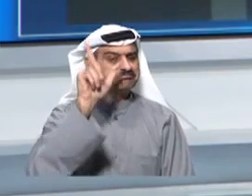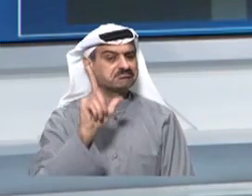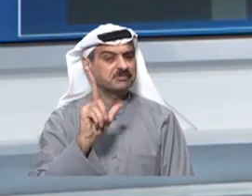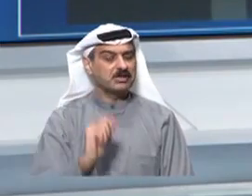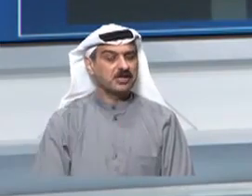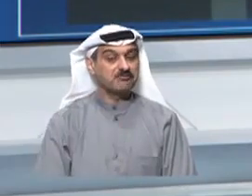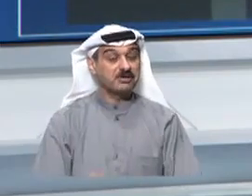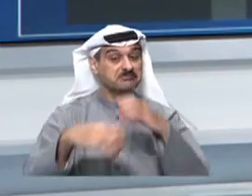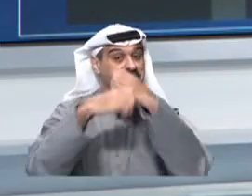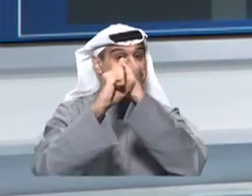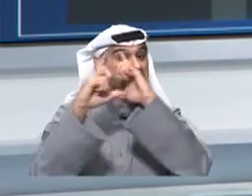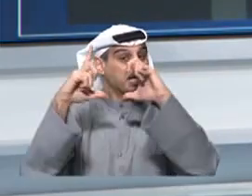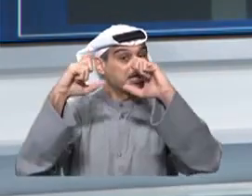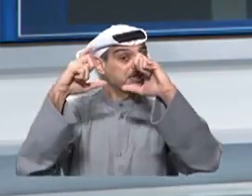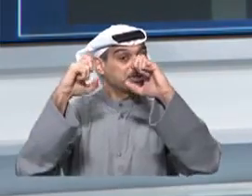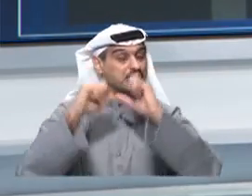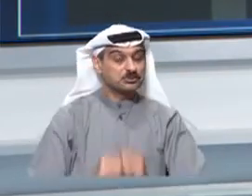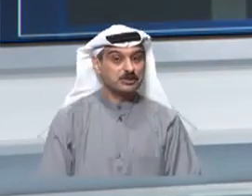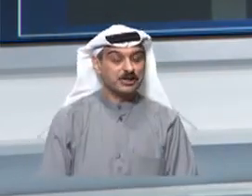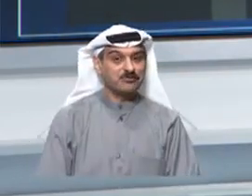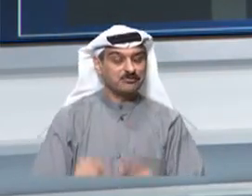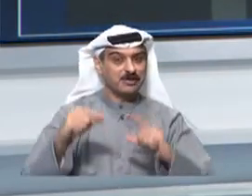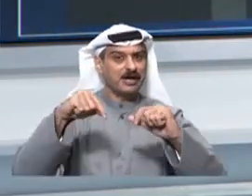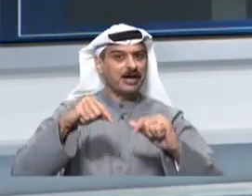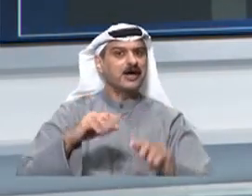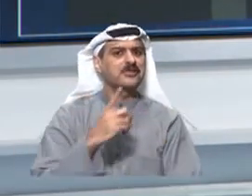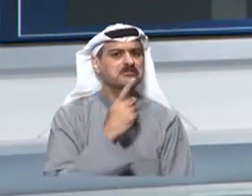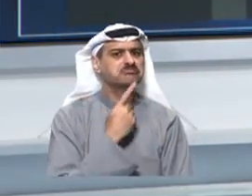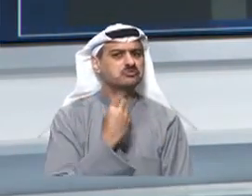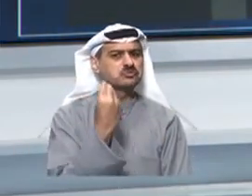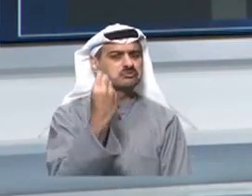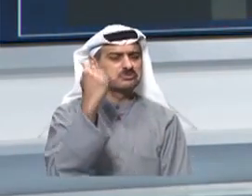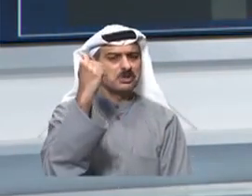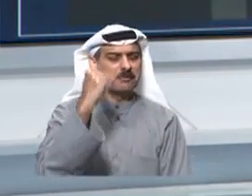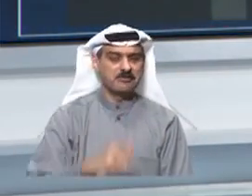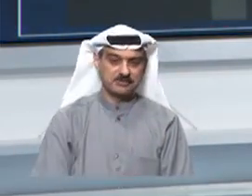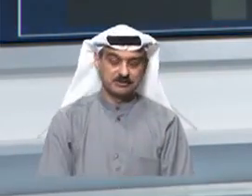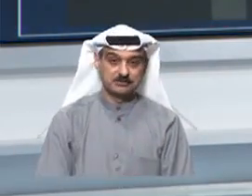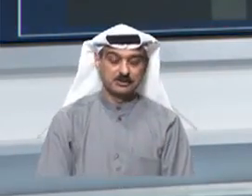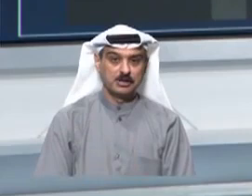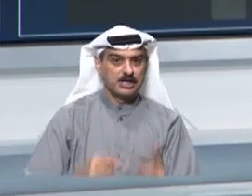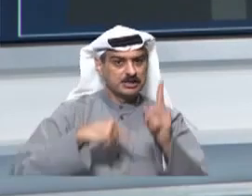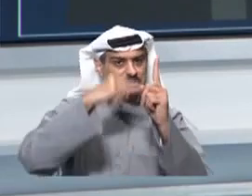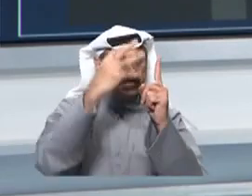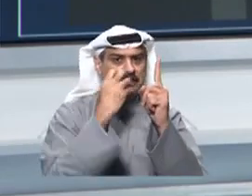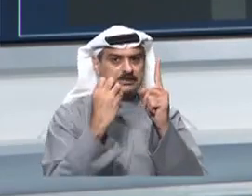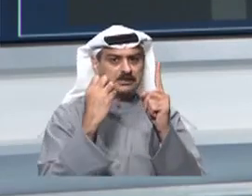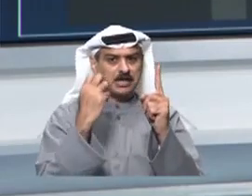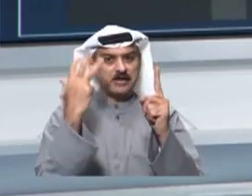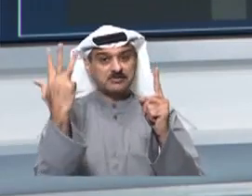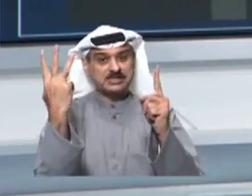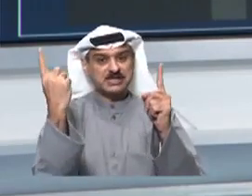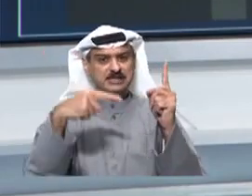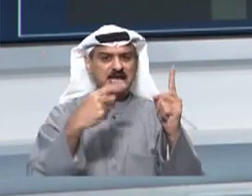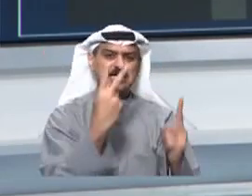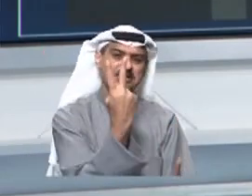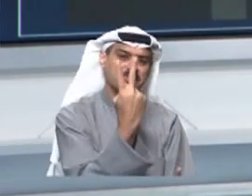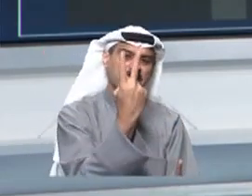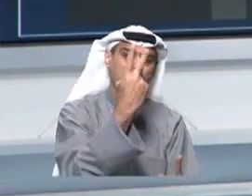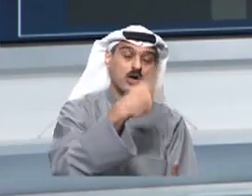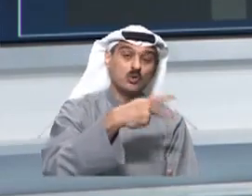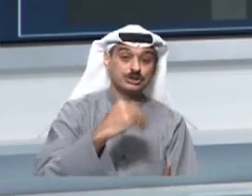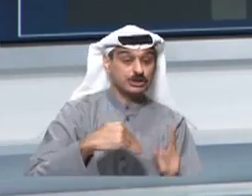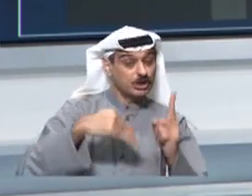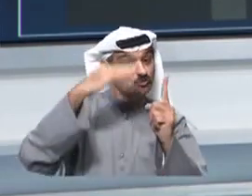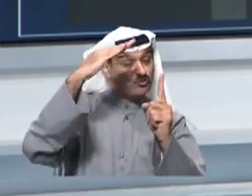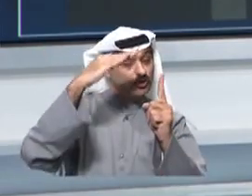التصوير الخارجي وكذلك التصوير الجوي. درجات الحرارة حول المعدل ما بين 19 إلى 22 درجة مئوية بالنسبة